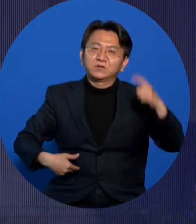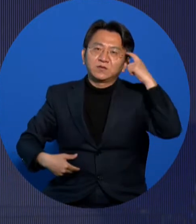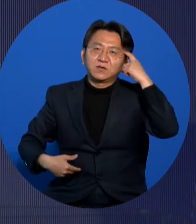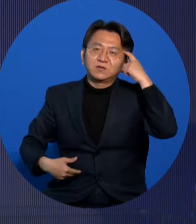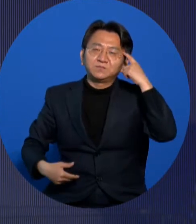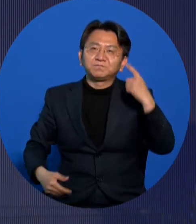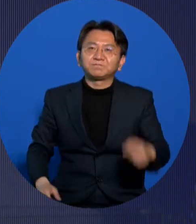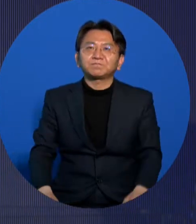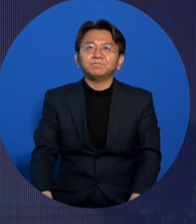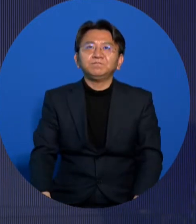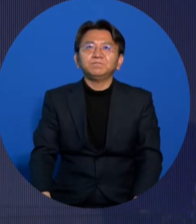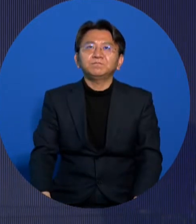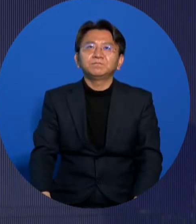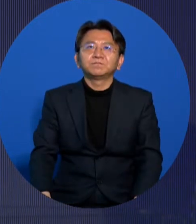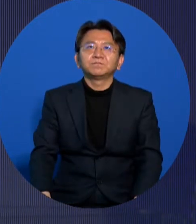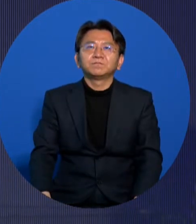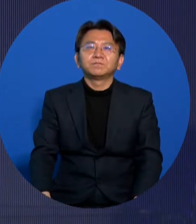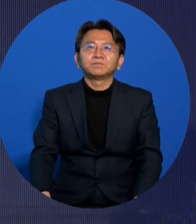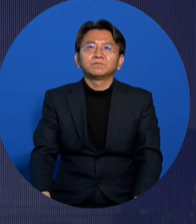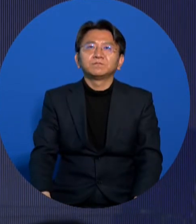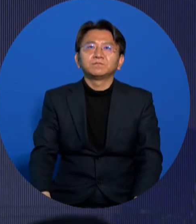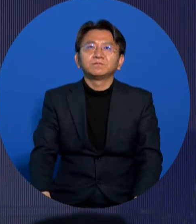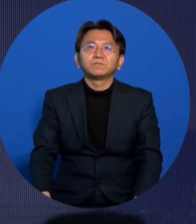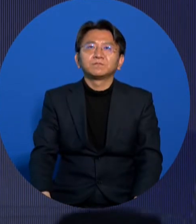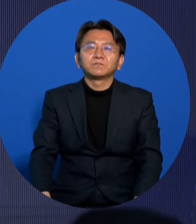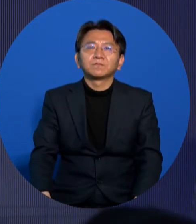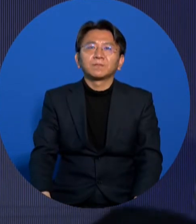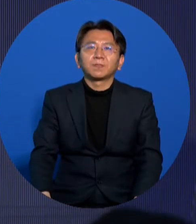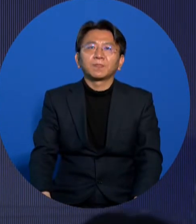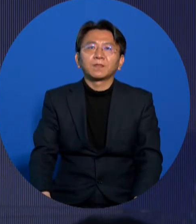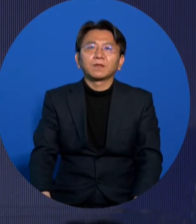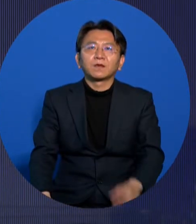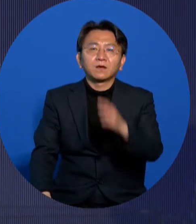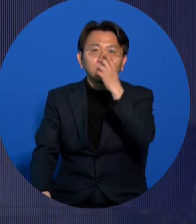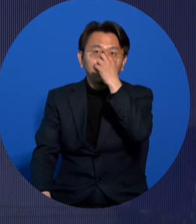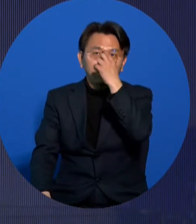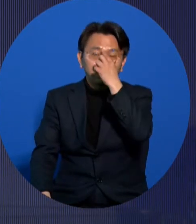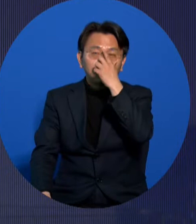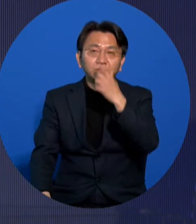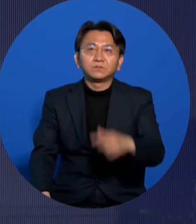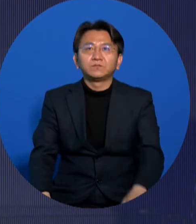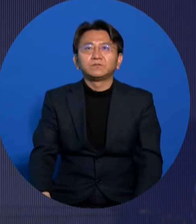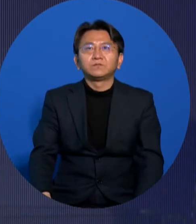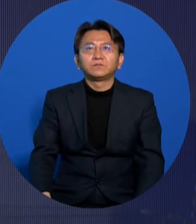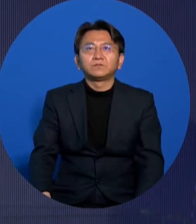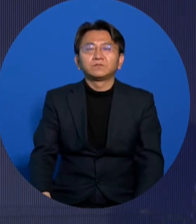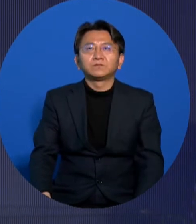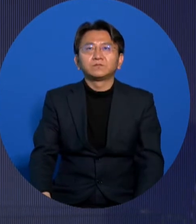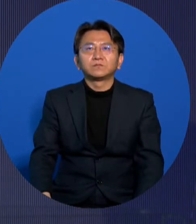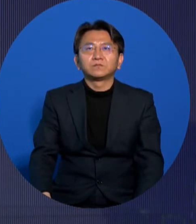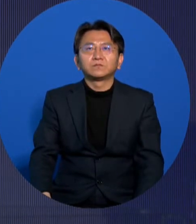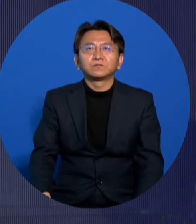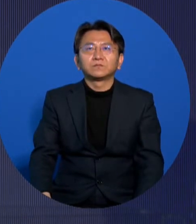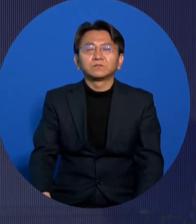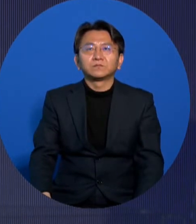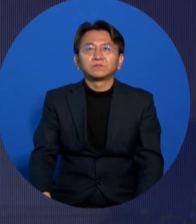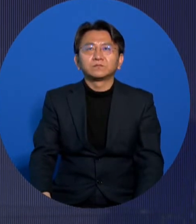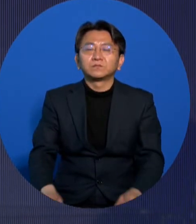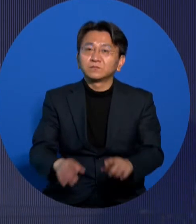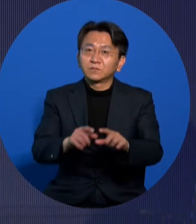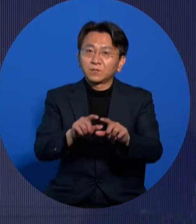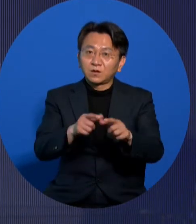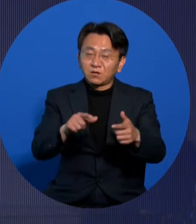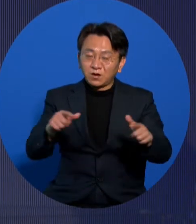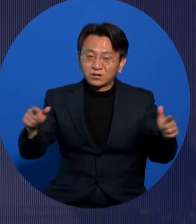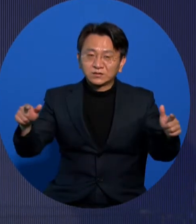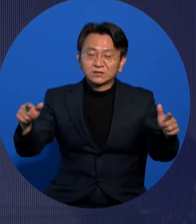그래서 저는 제가 뭐 여러 가지 탈시설